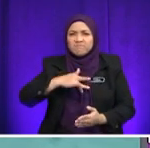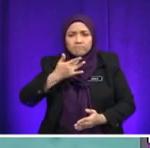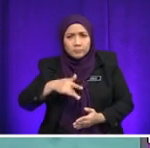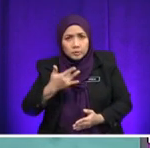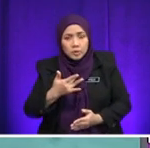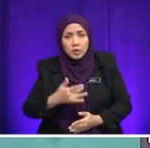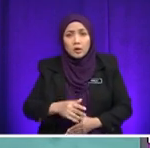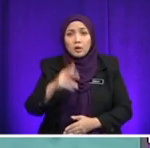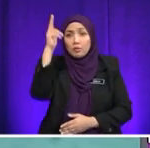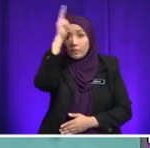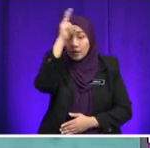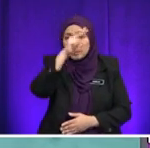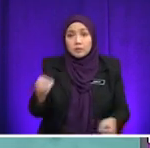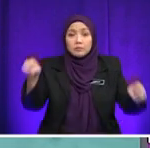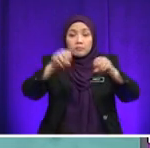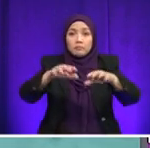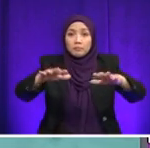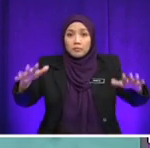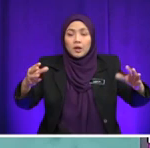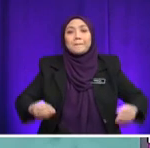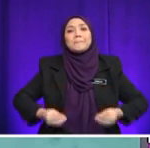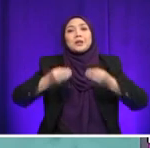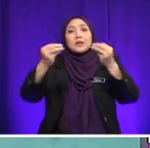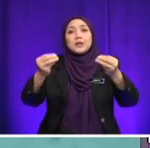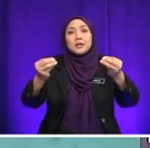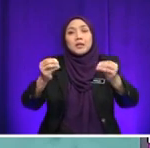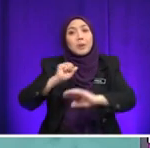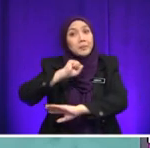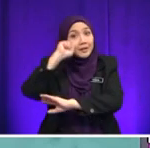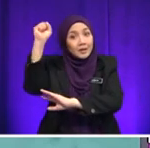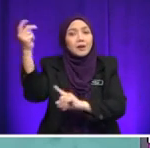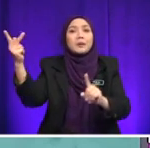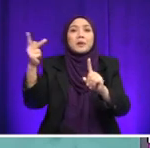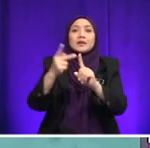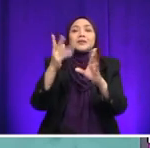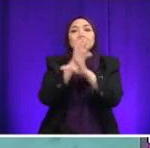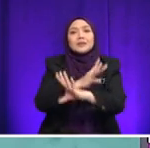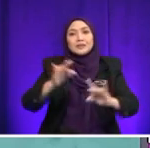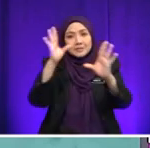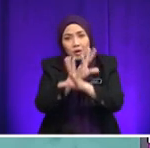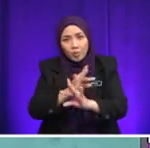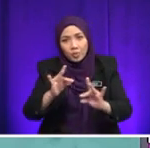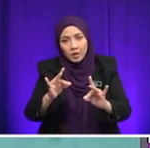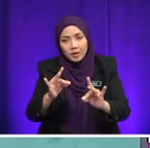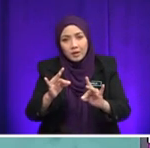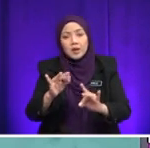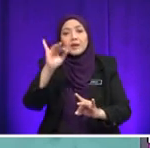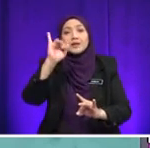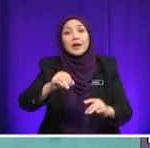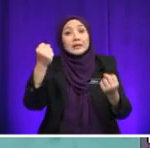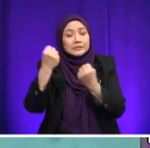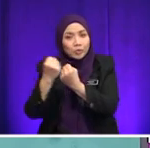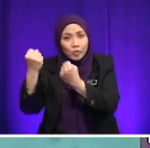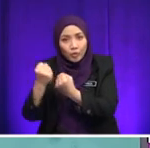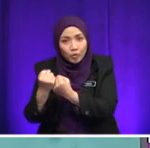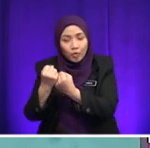satu masa nanti akan memberikan kemerdekaan kepada mereka itu pada pandangan mereka yang menyokong penyerahan